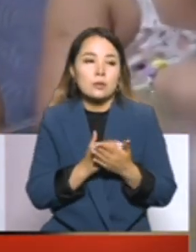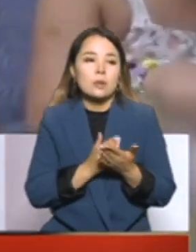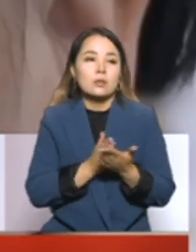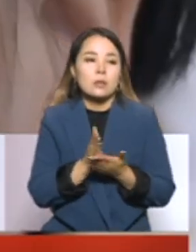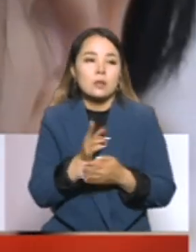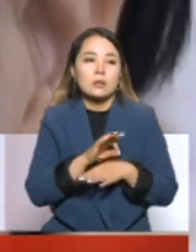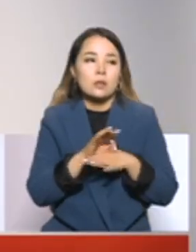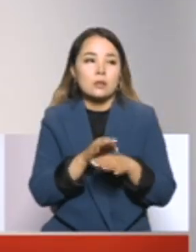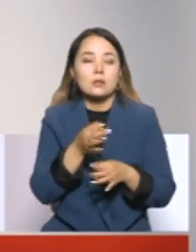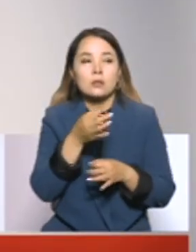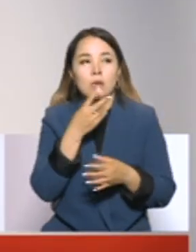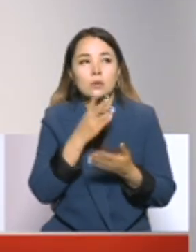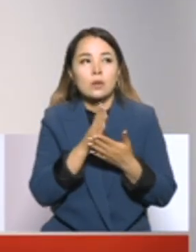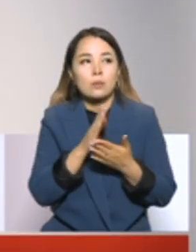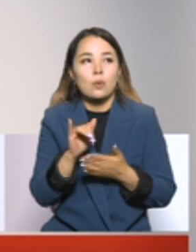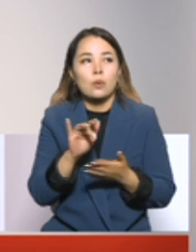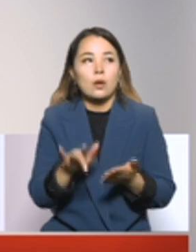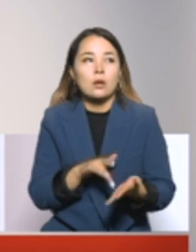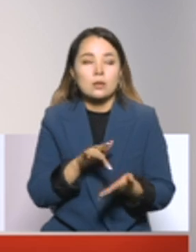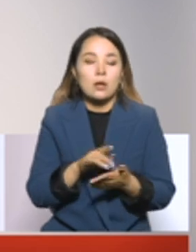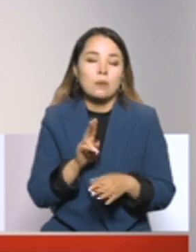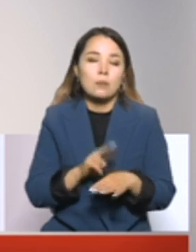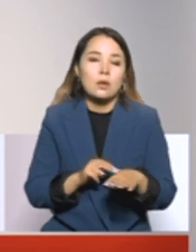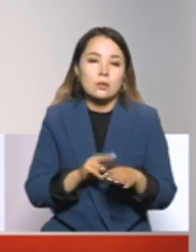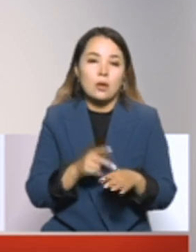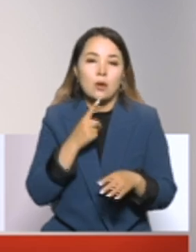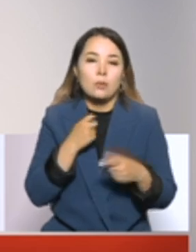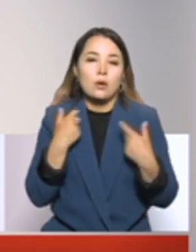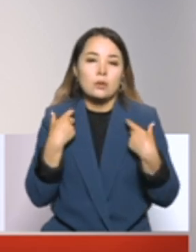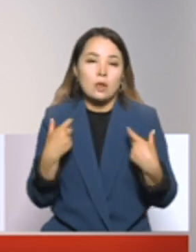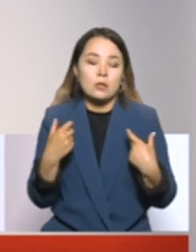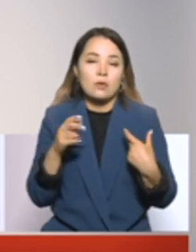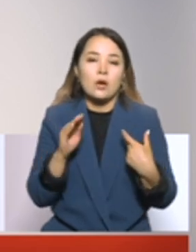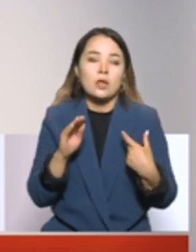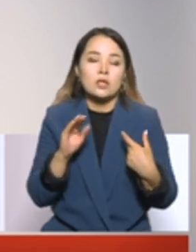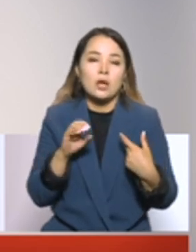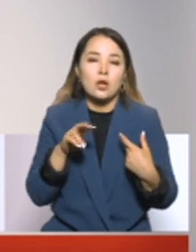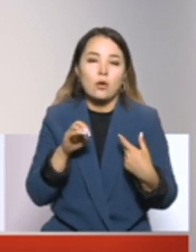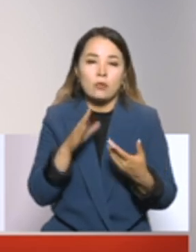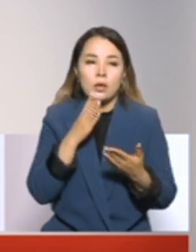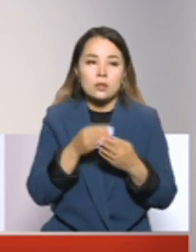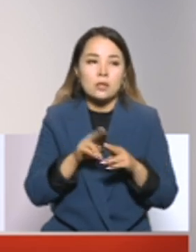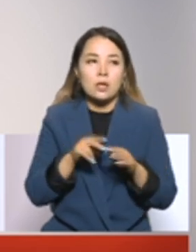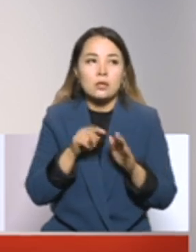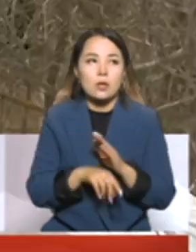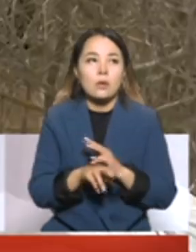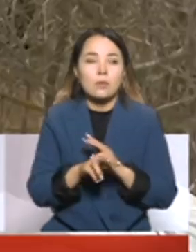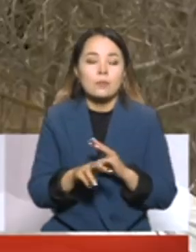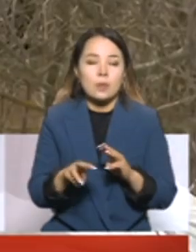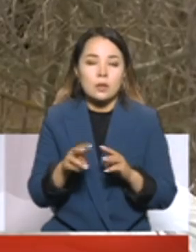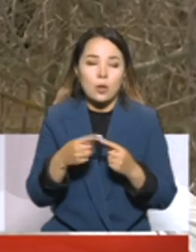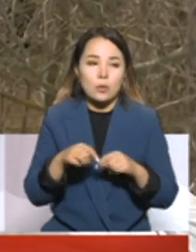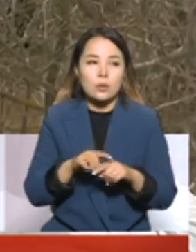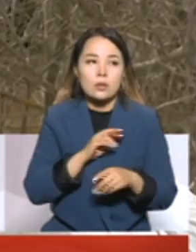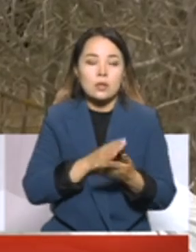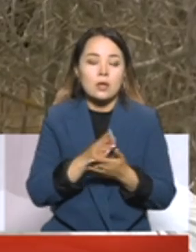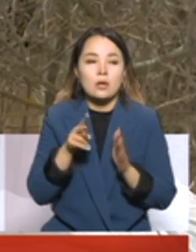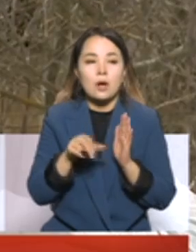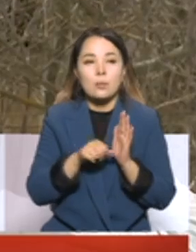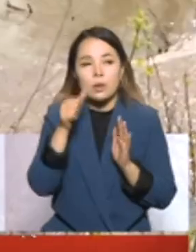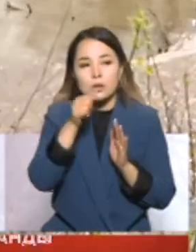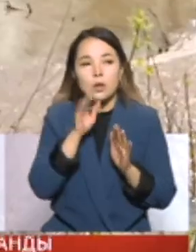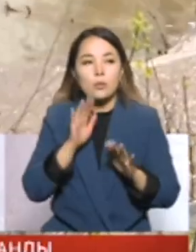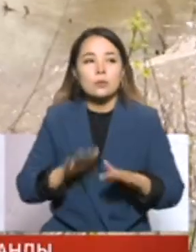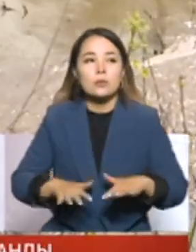жұмыс барысымыз өзімізге ұнайды. Ал Орал қаласының полиция майоры Фархат Сейілов ішкі істер органдарында 2006 жылдан бері қызмет етеді. Ол